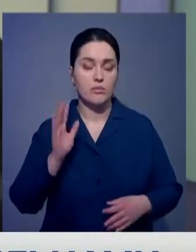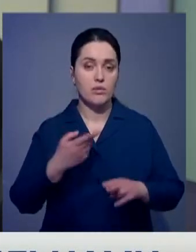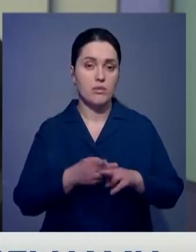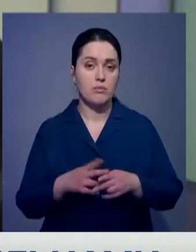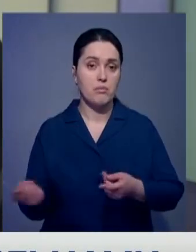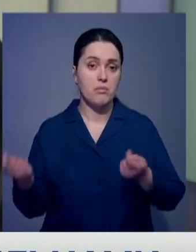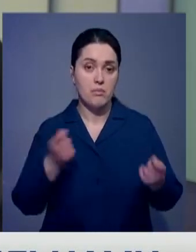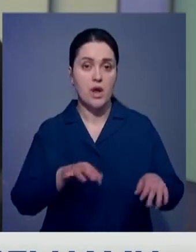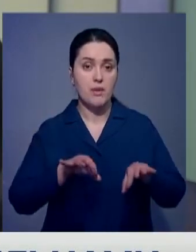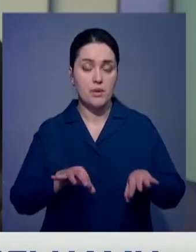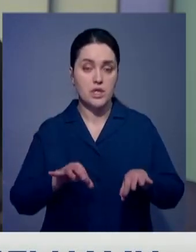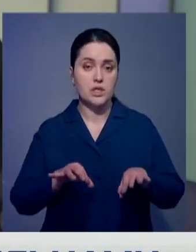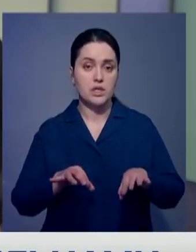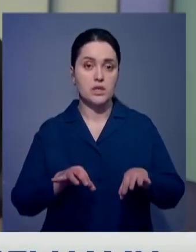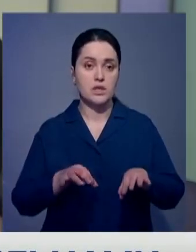предоставить для